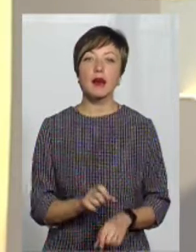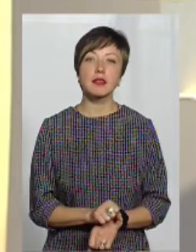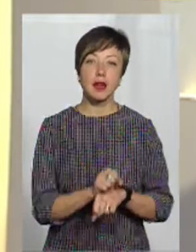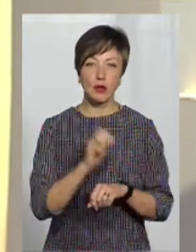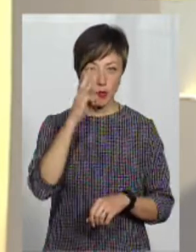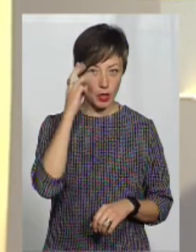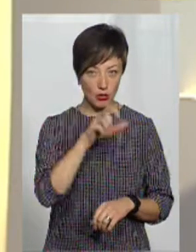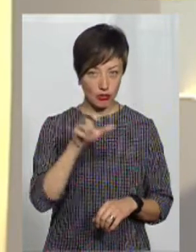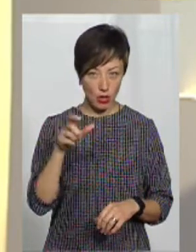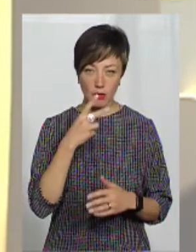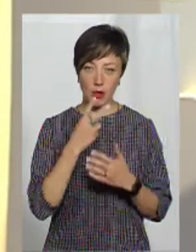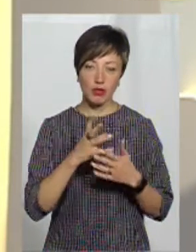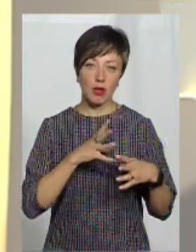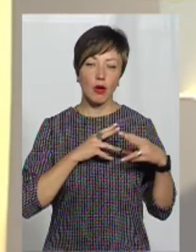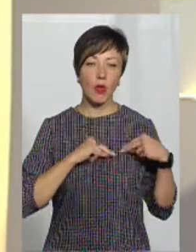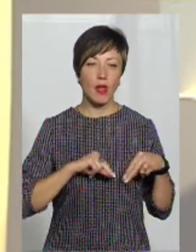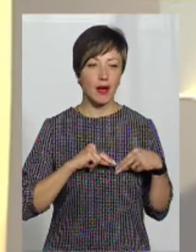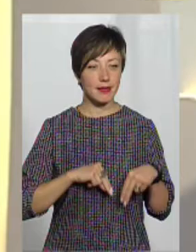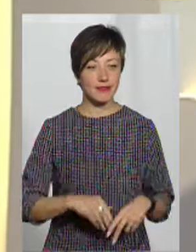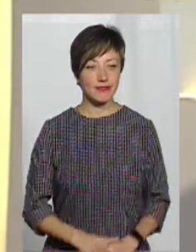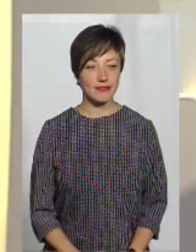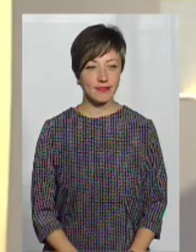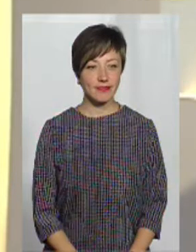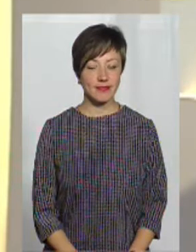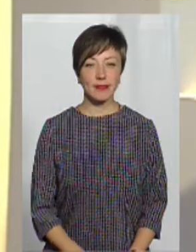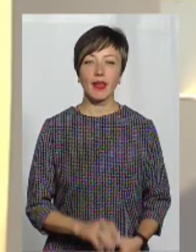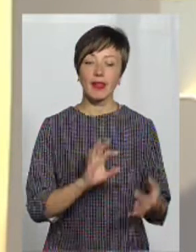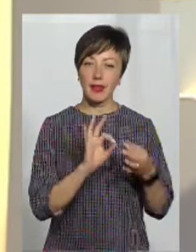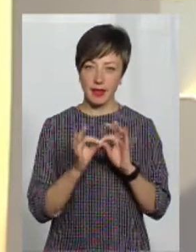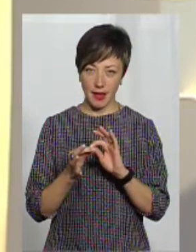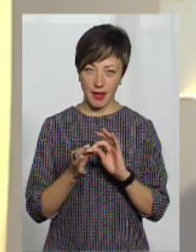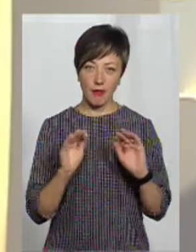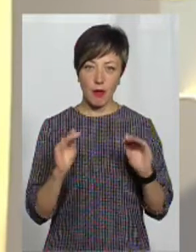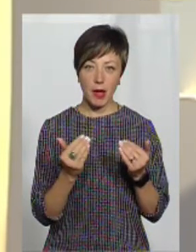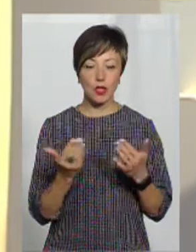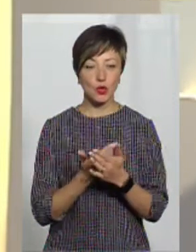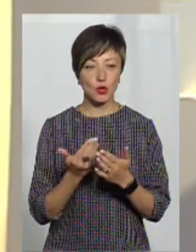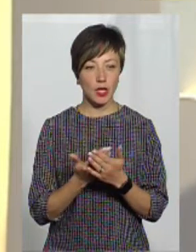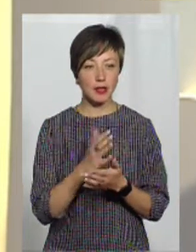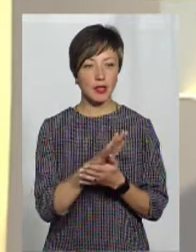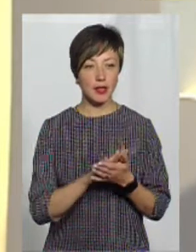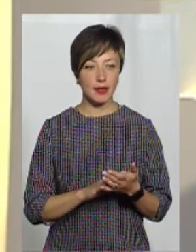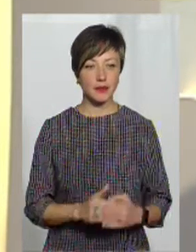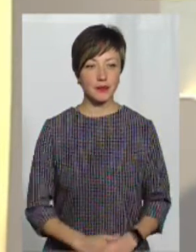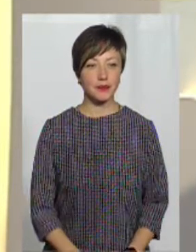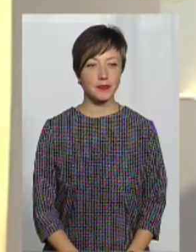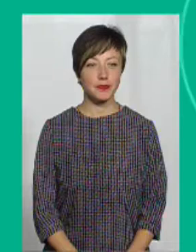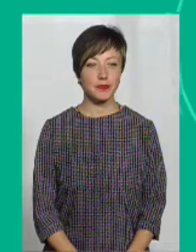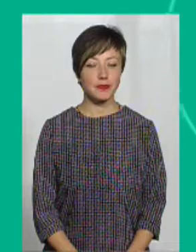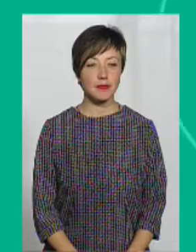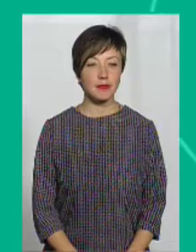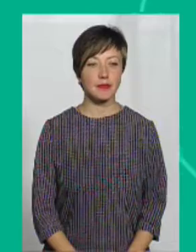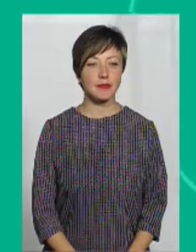страйкують хмельничани, бачила моя колега Анастасія Збродова. Деталі у фрагменті сюжету «Дай на екранах».